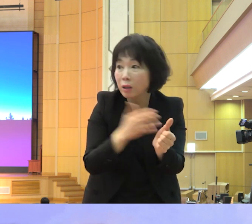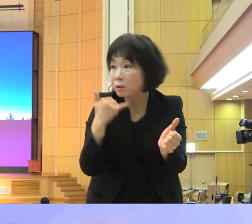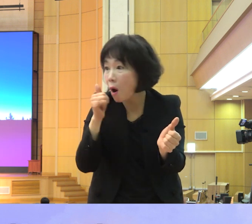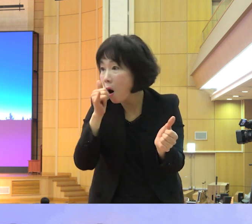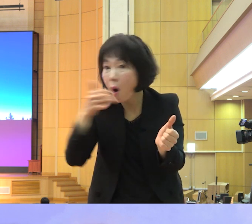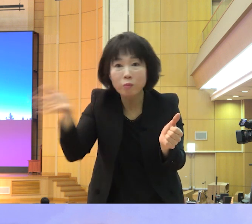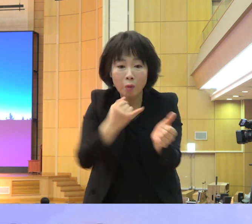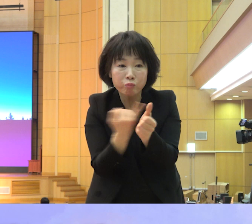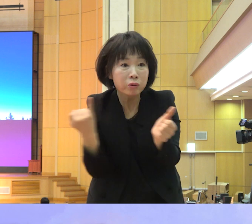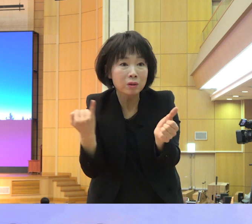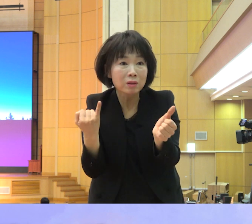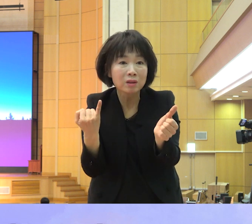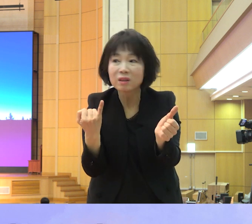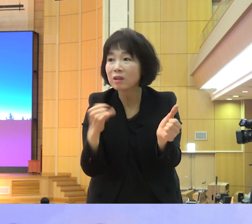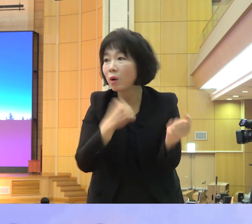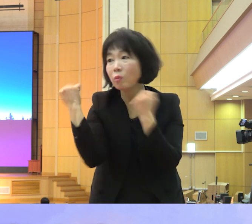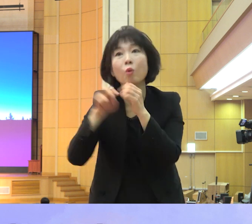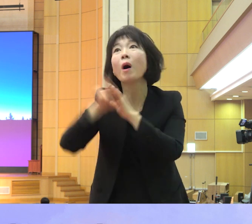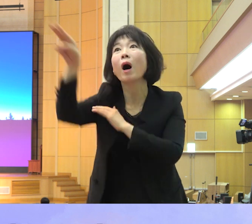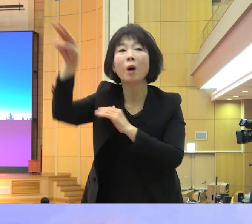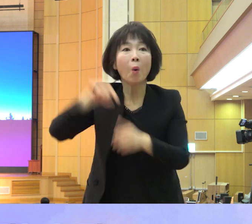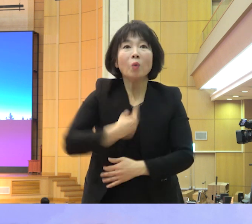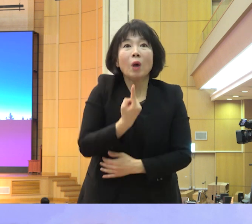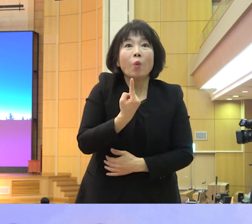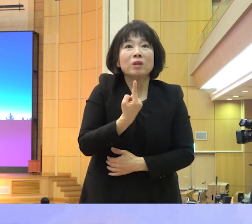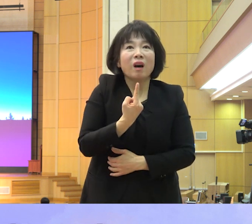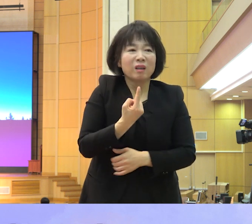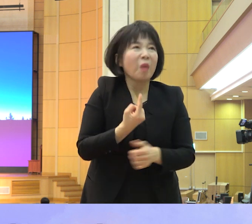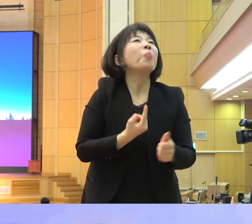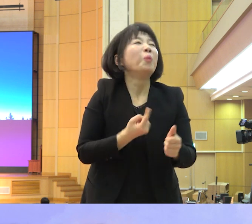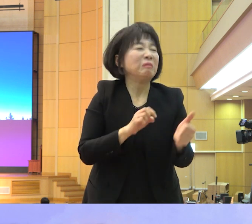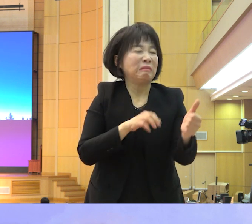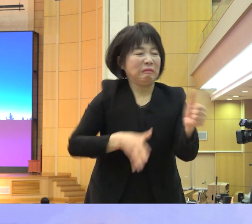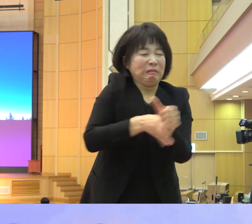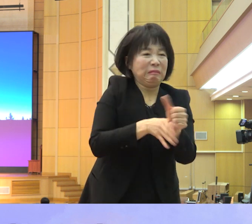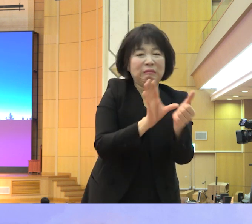죽이라도 끓여 줄 사람이 있어야 되잖아요. 아무도 없이 다 떠나버렸습니다.